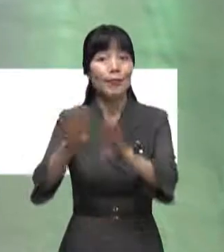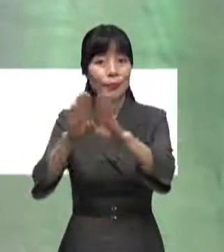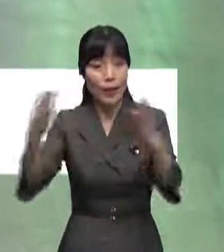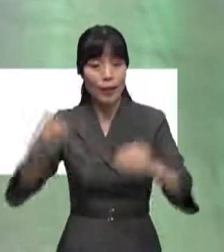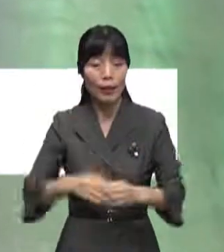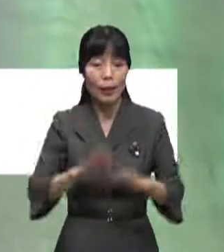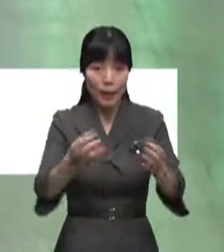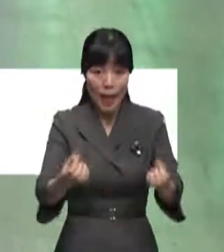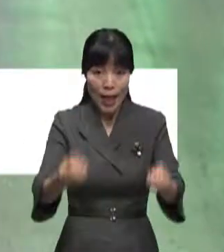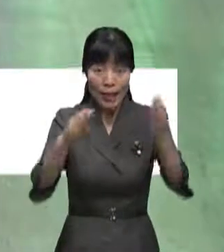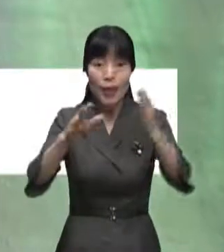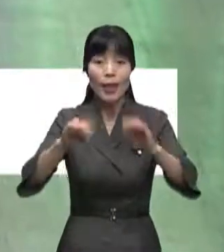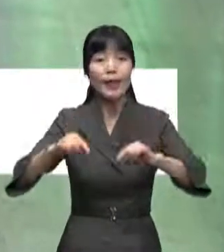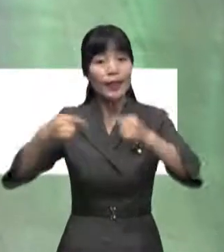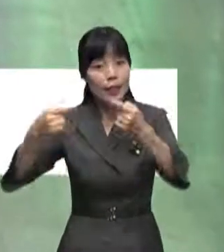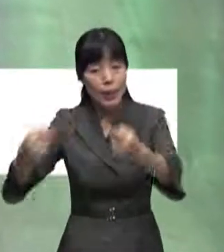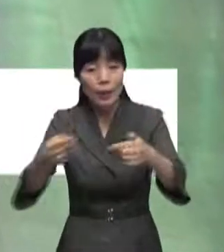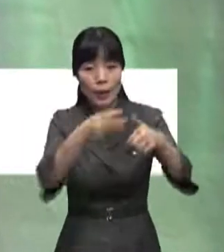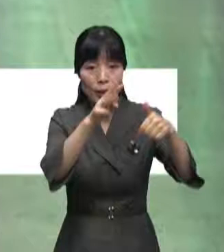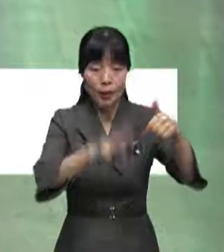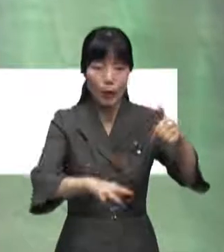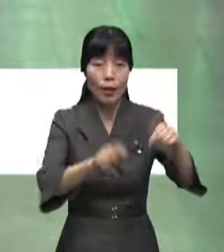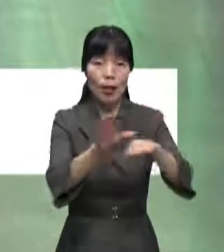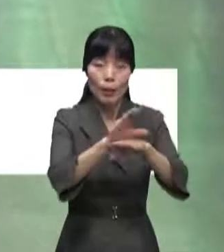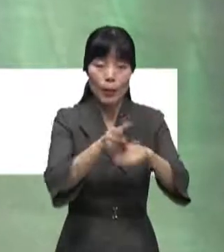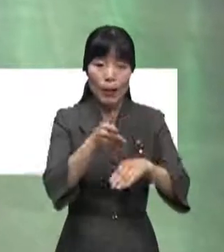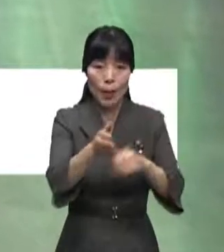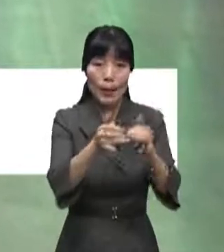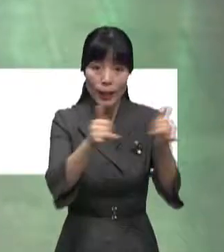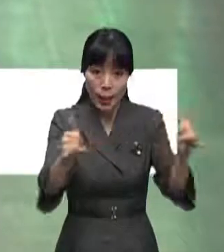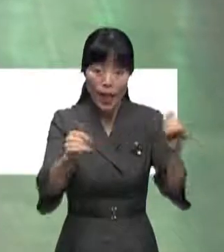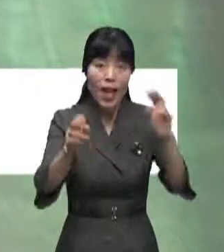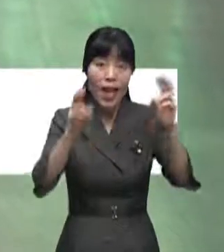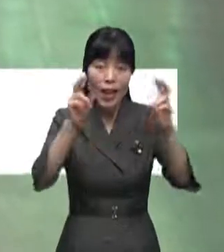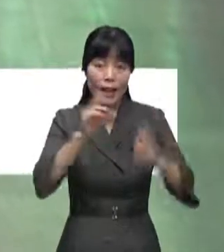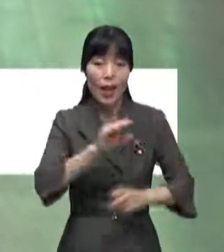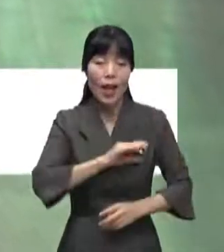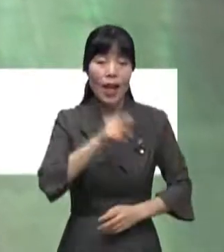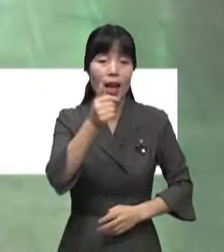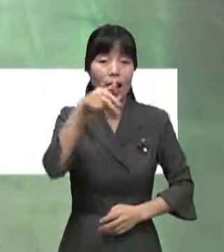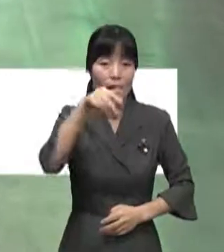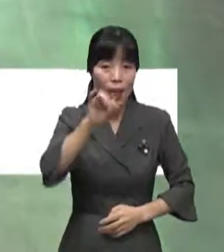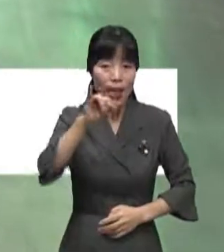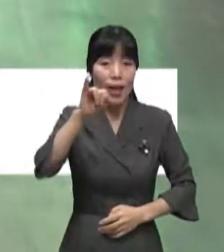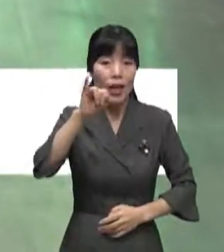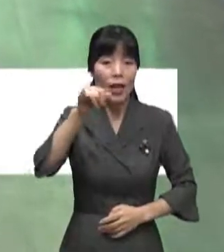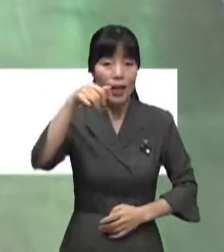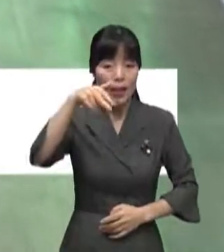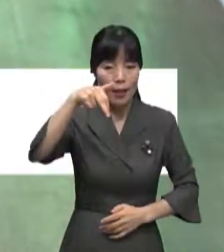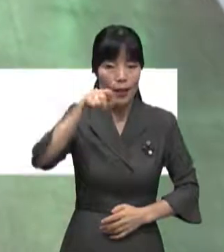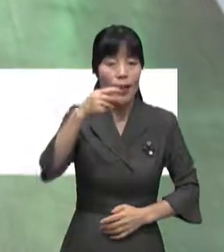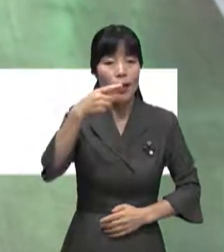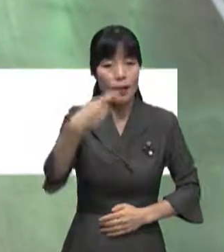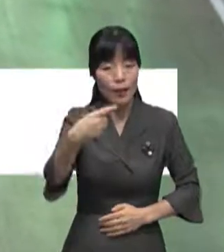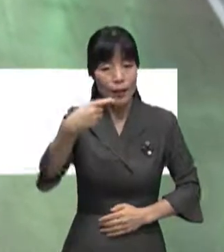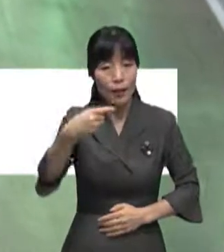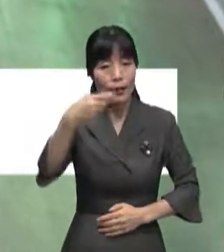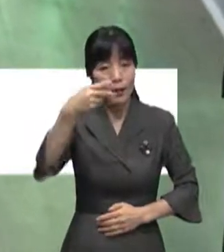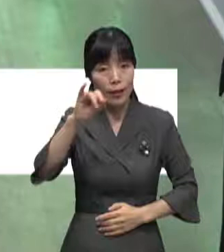이번 행사에 참가하는 인천 지역 소프트웨어 개발사 주식회사 카디오 헬스코리아의 국내 시장 확장을